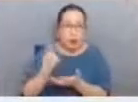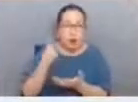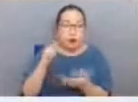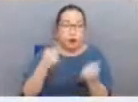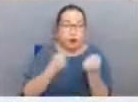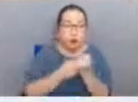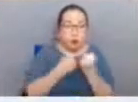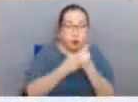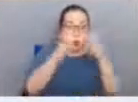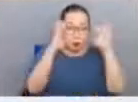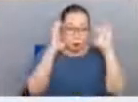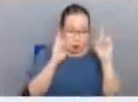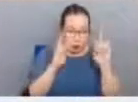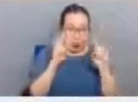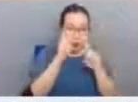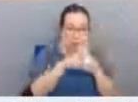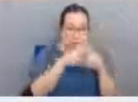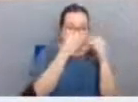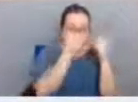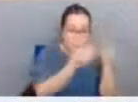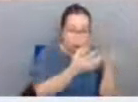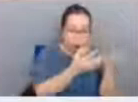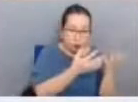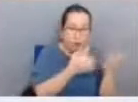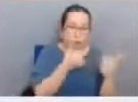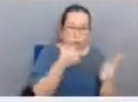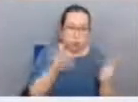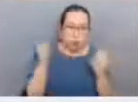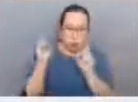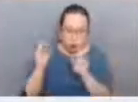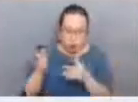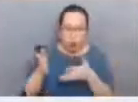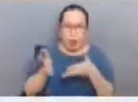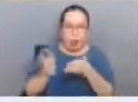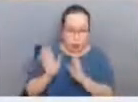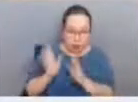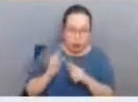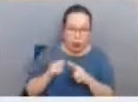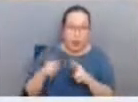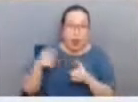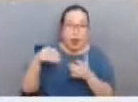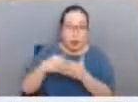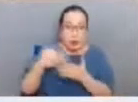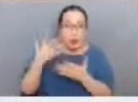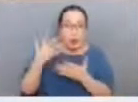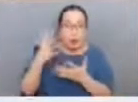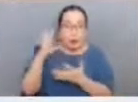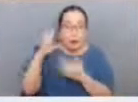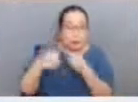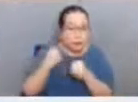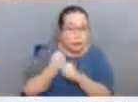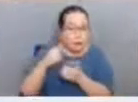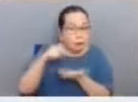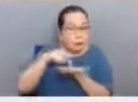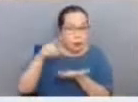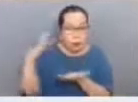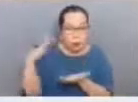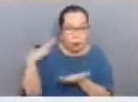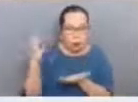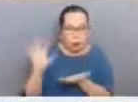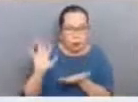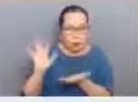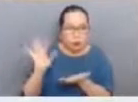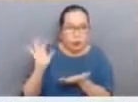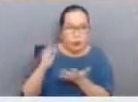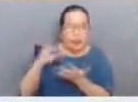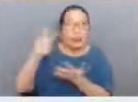ating kasama sa DCBB na si Tuesday New. Ano daw pong, ulitin lang daw po yung anong klaseng loan